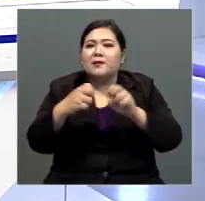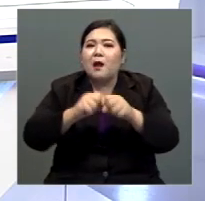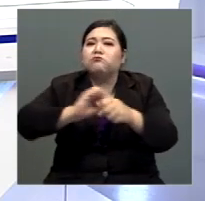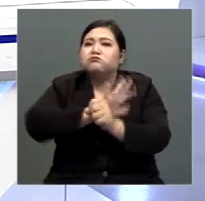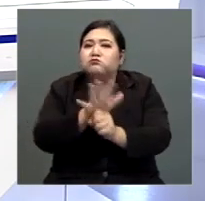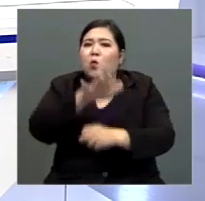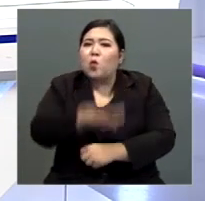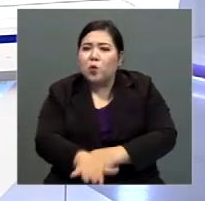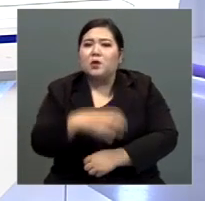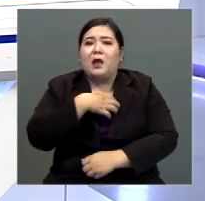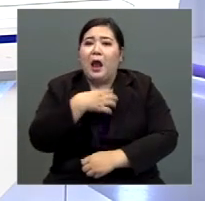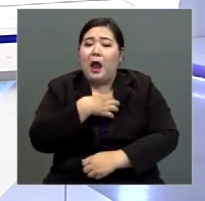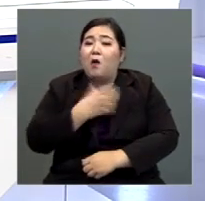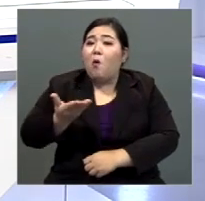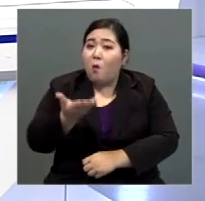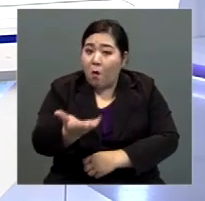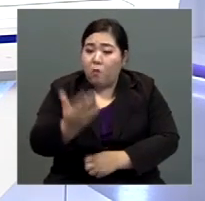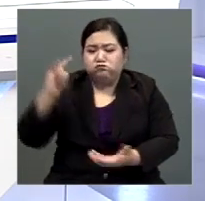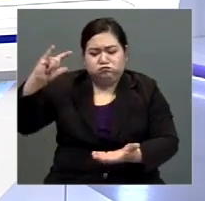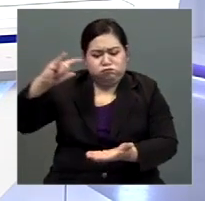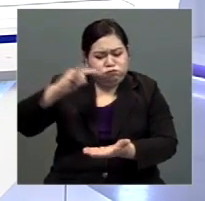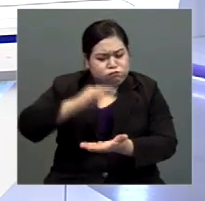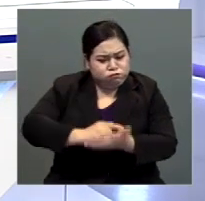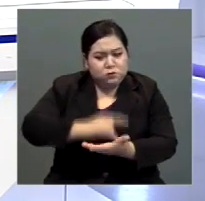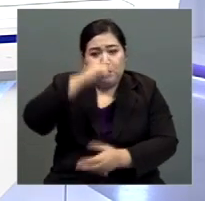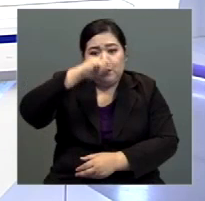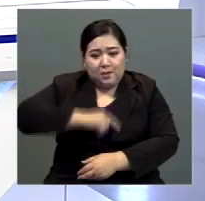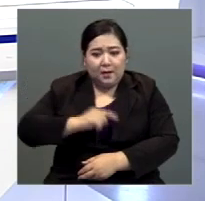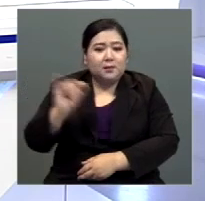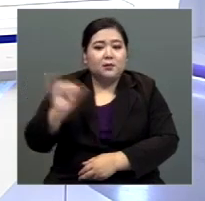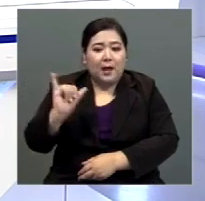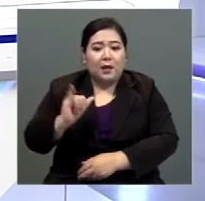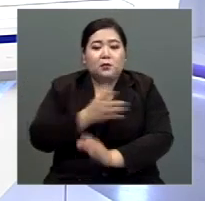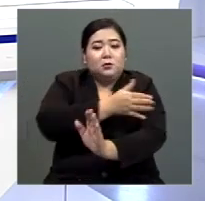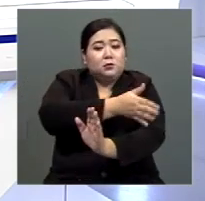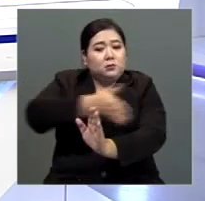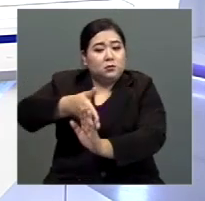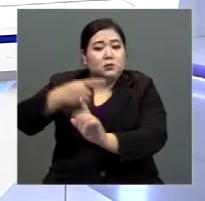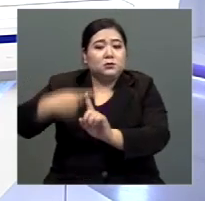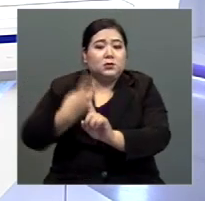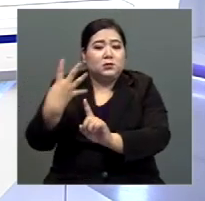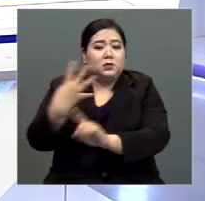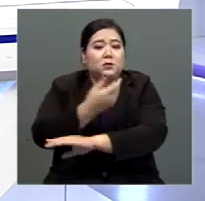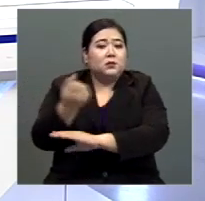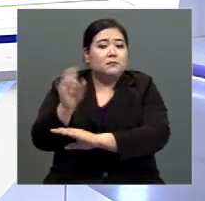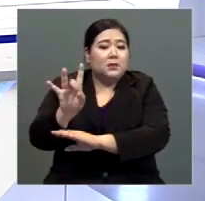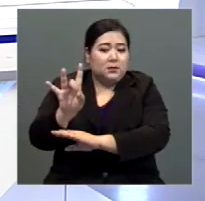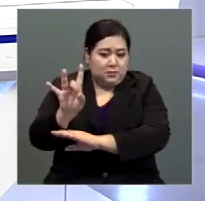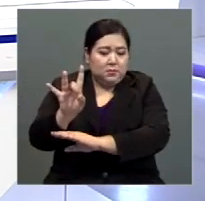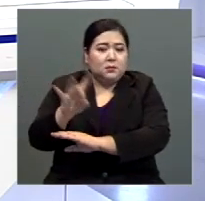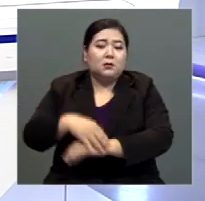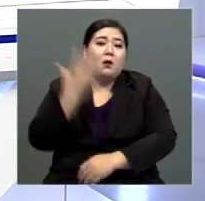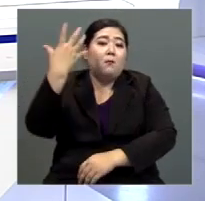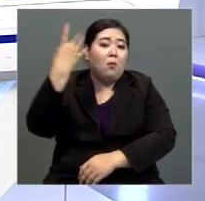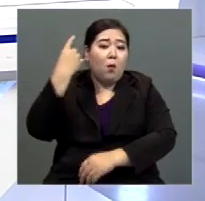19ก็คือห้ามเครองบินเข้ามาในประเทศนะคะถึวัที่ 18 เมษายนเมื่ieza่านนี้ถ้าฟั